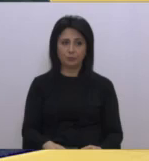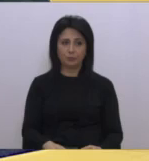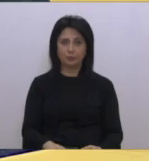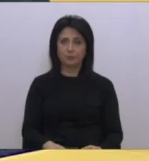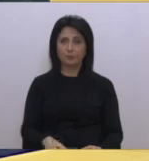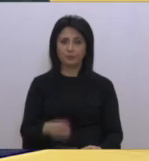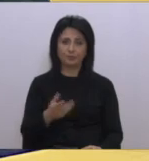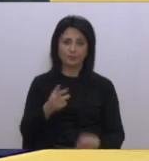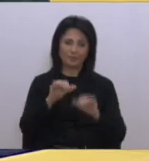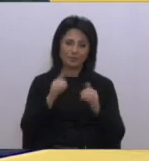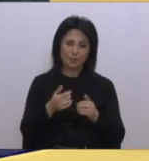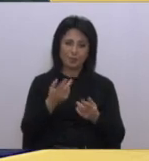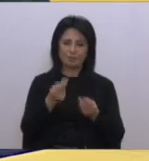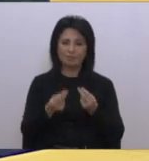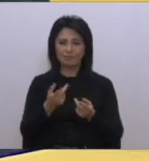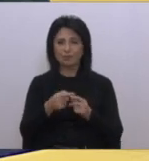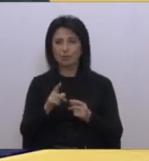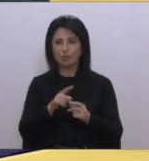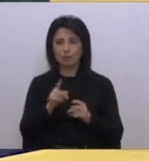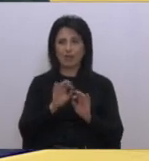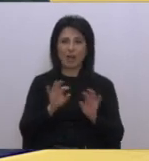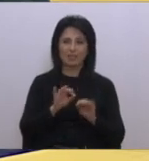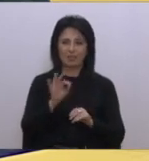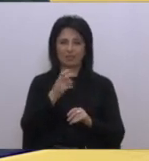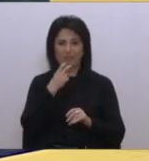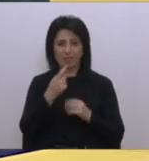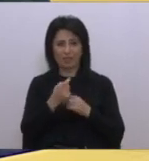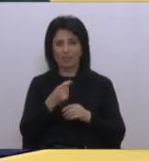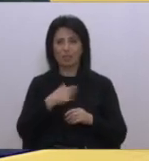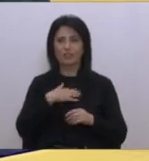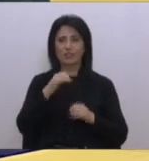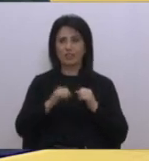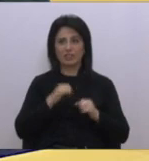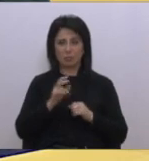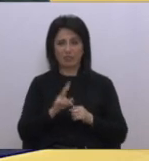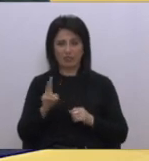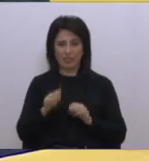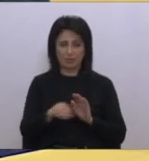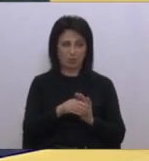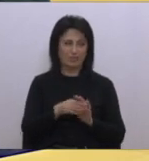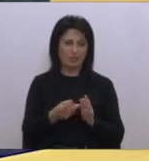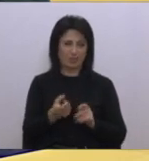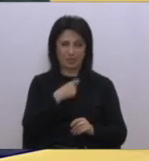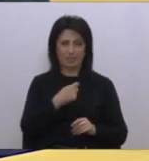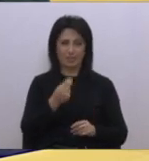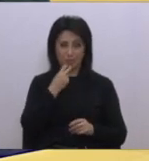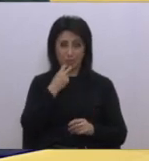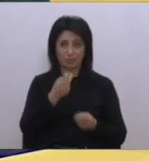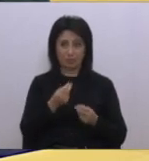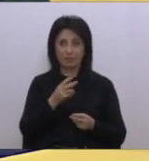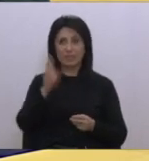ვთქვათ, ირონიის ფორმით ან რაღაცა ხდება განცხადება იმ თაობაზე, რომ თითქოს და ჩვენ ვცდილობთ ვიღაცის მოსყიდვას. აქ საუბარი